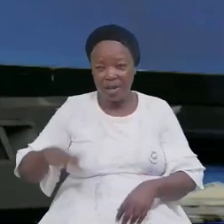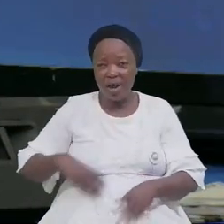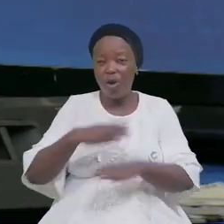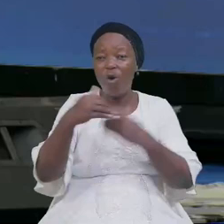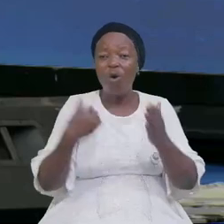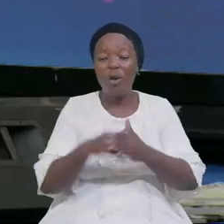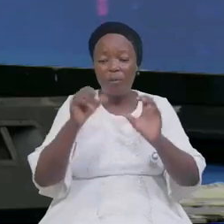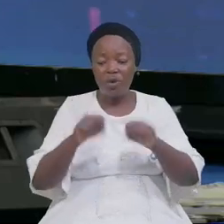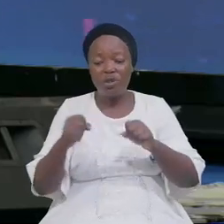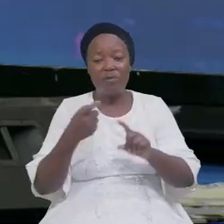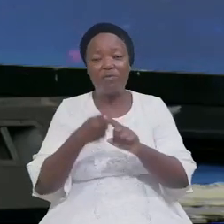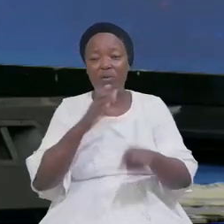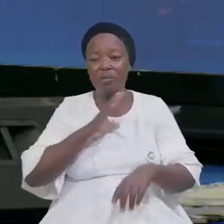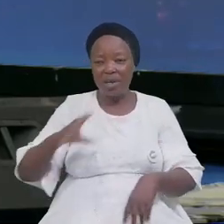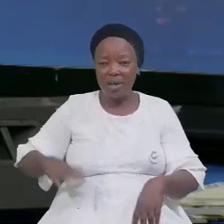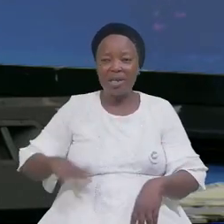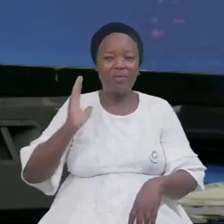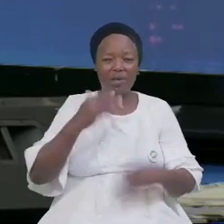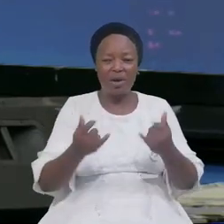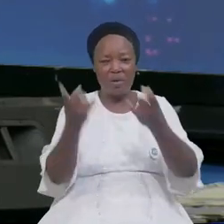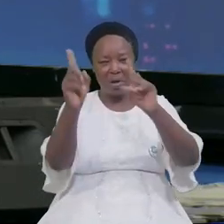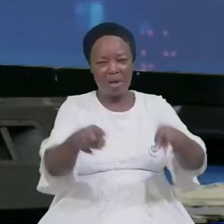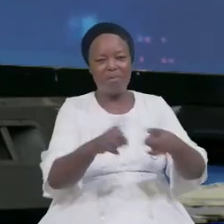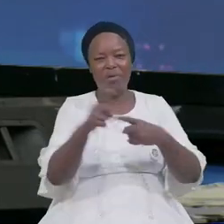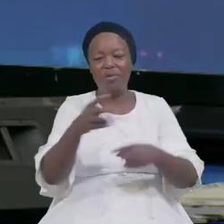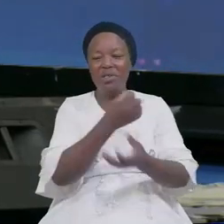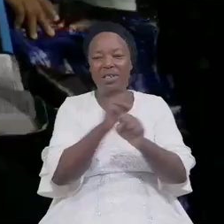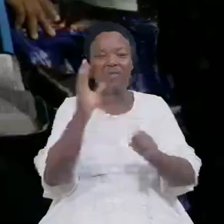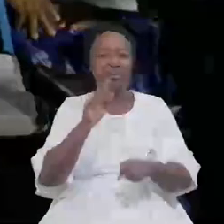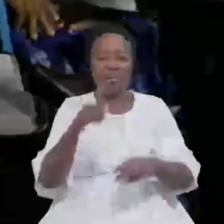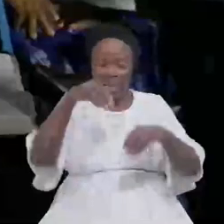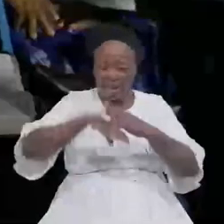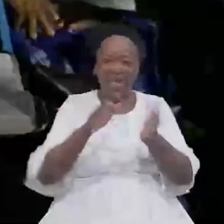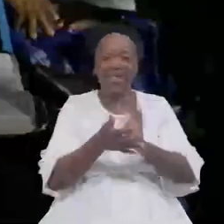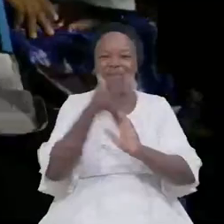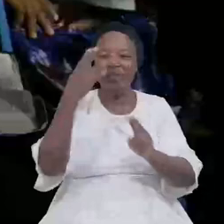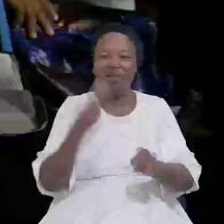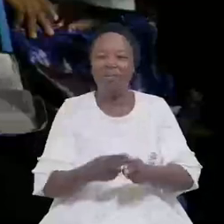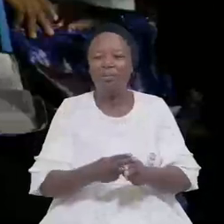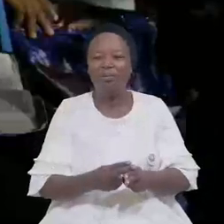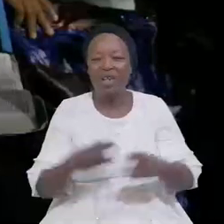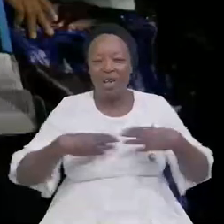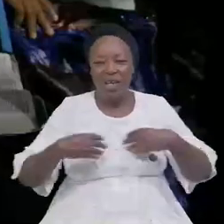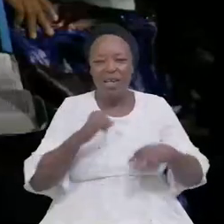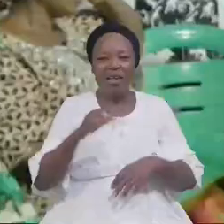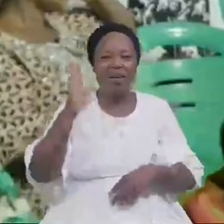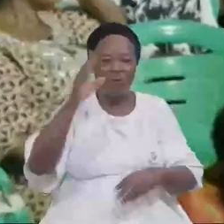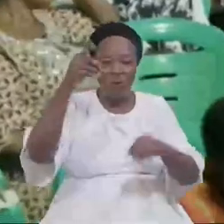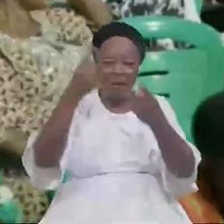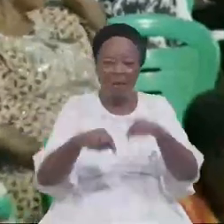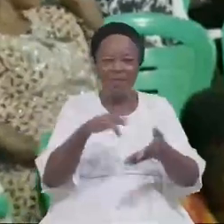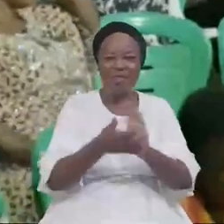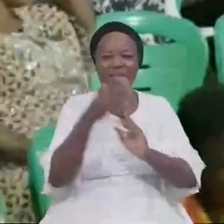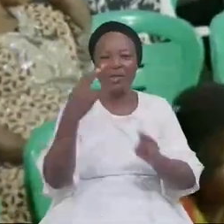mais c'est là à tout moment, et les possibilités en Christ viendront à toi, le salut va